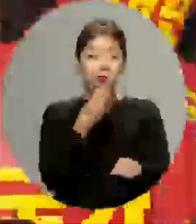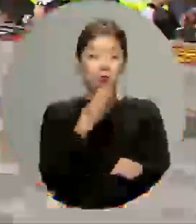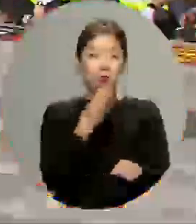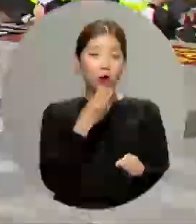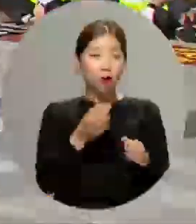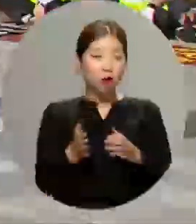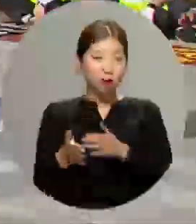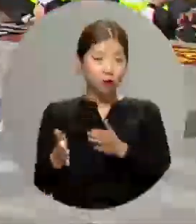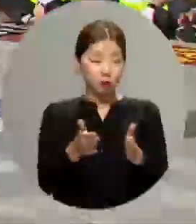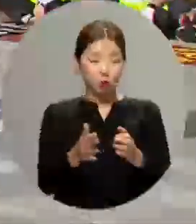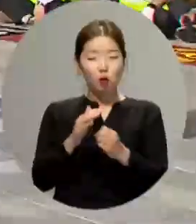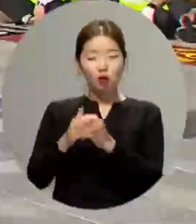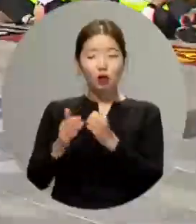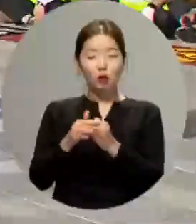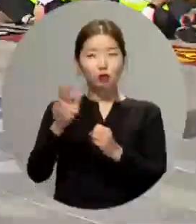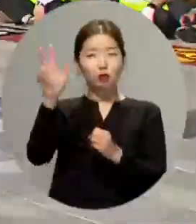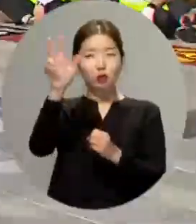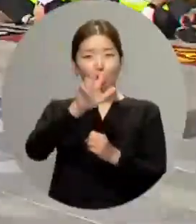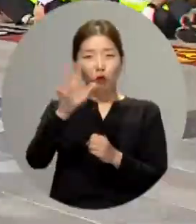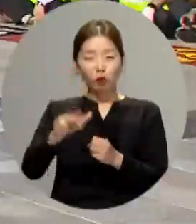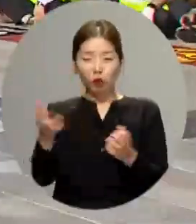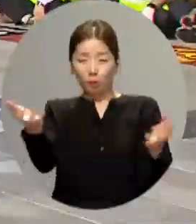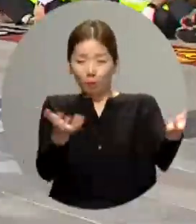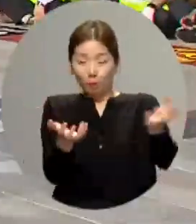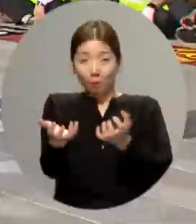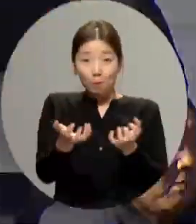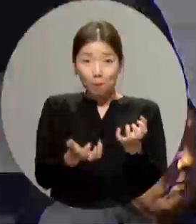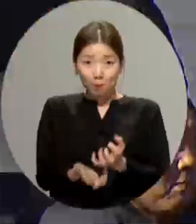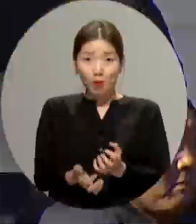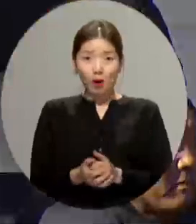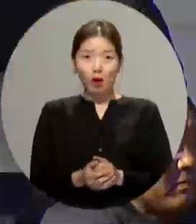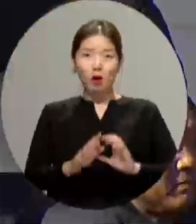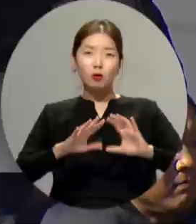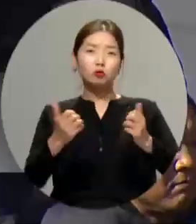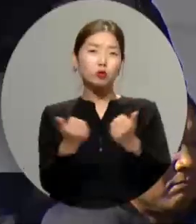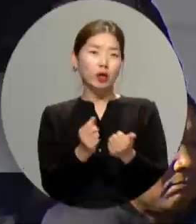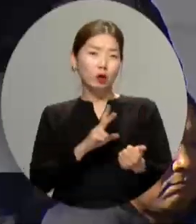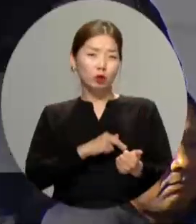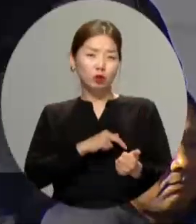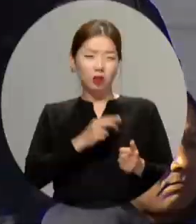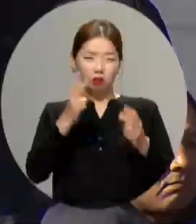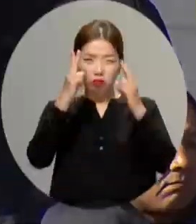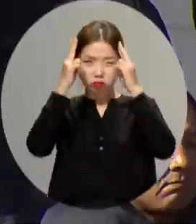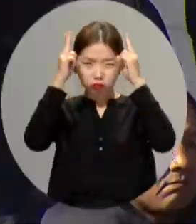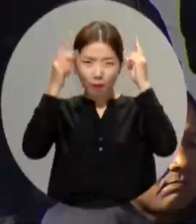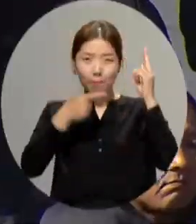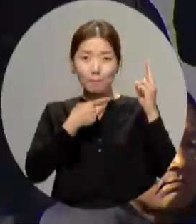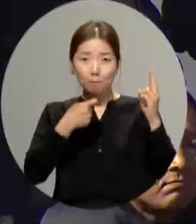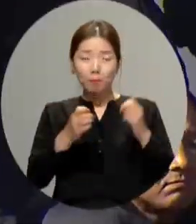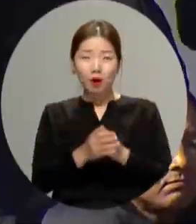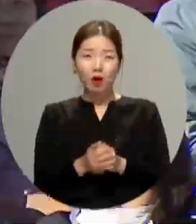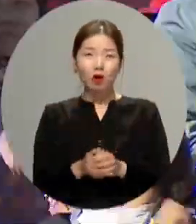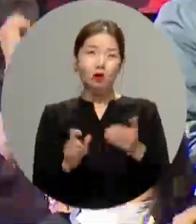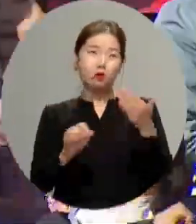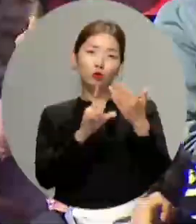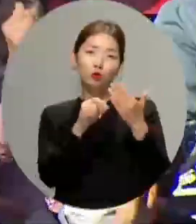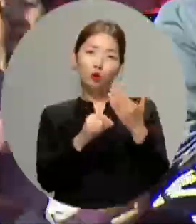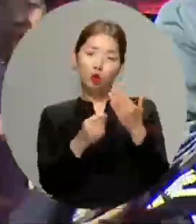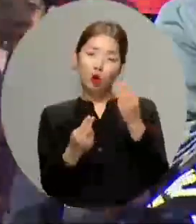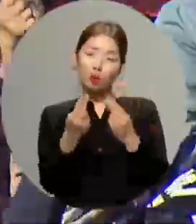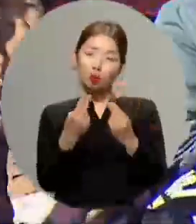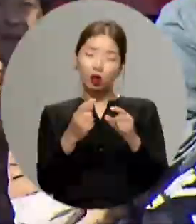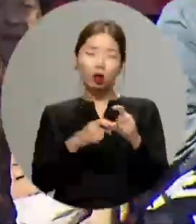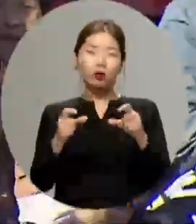경기, 대구 등 전국의 출향민까지 나서면서 국회의원들이 집단 삭발로 반발했던 지난 9월